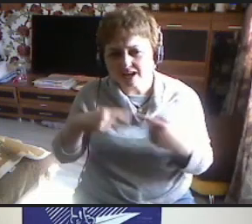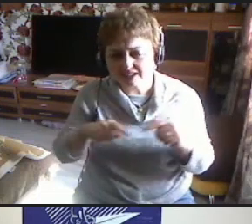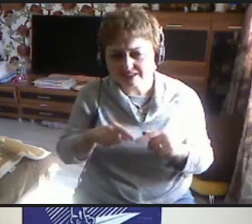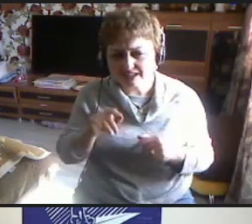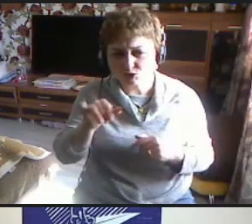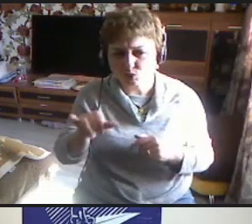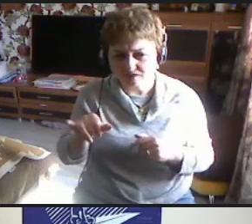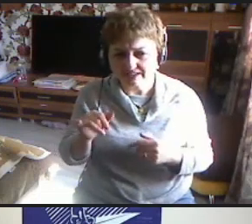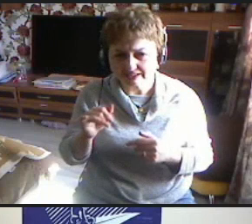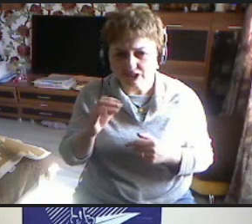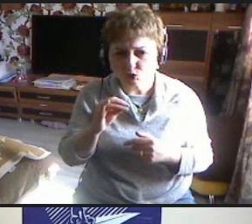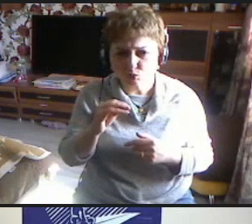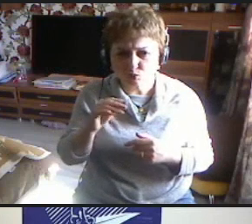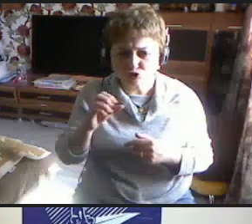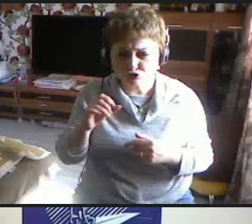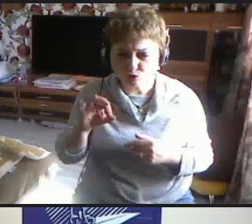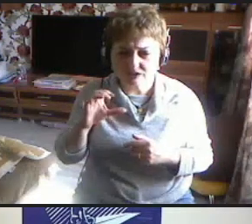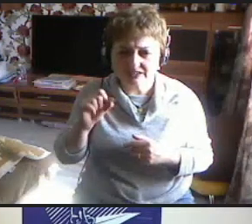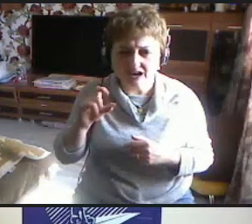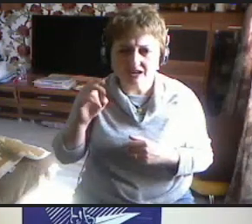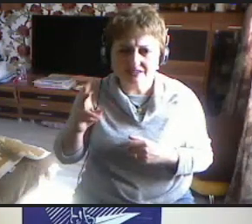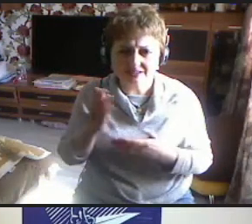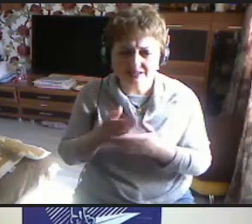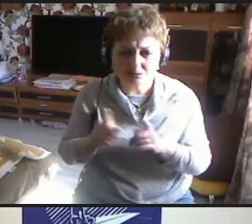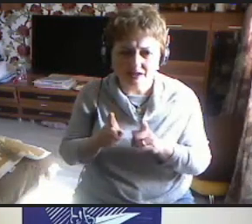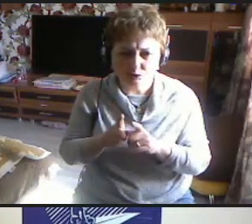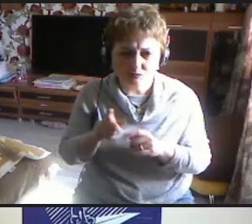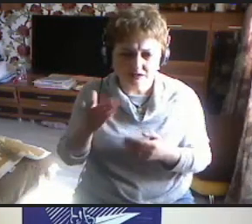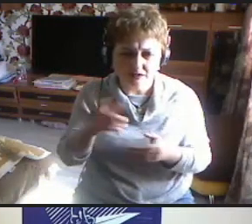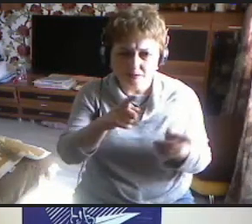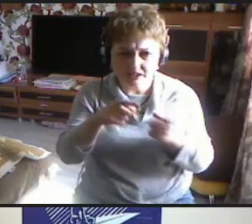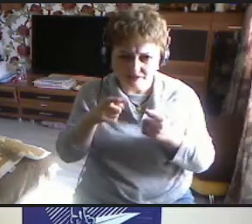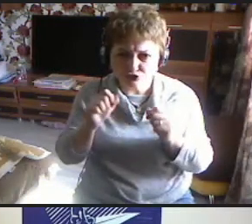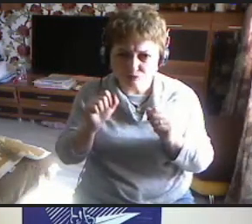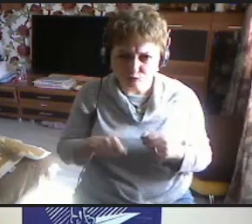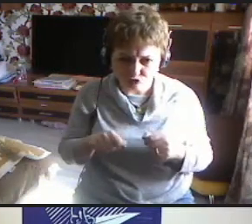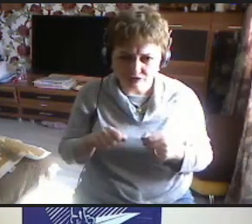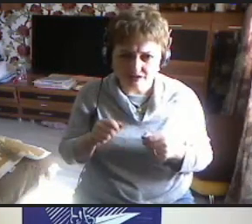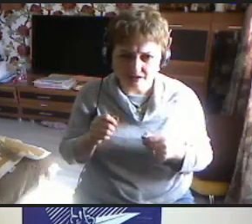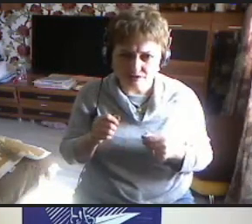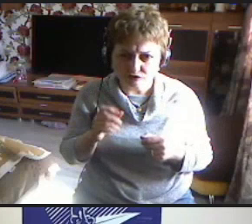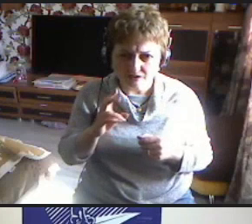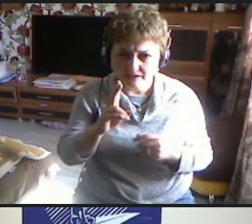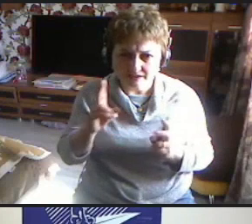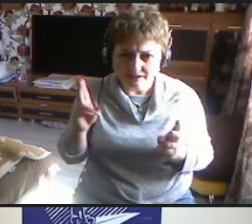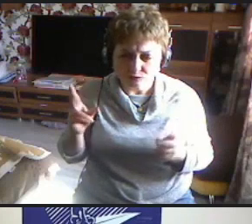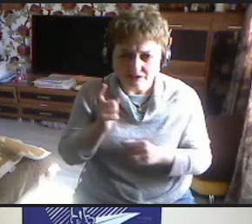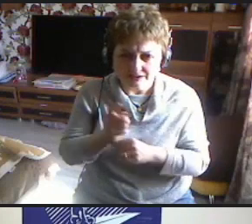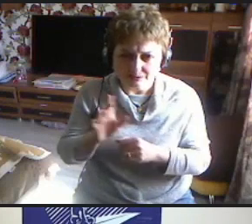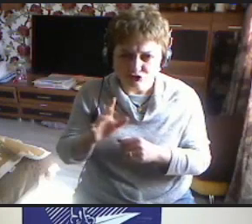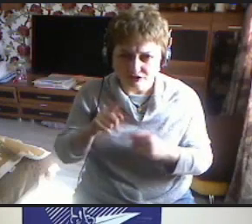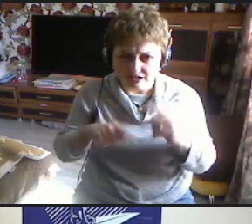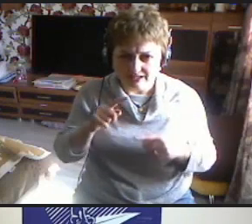Южно-Сахалинске есть что-либо подобное, вы можете привлечь, конечно, но никто не запрещает родительскому клубу